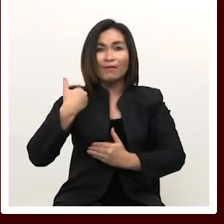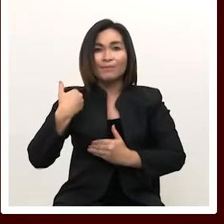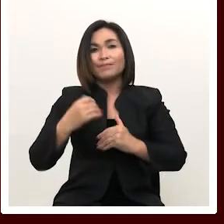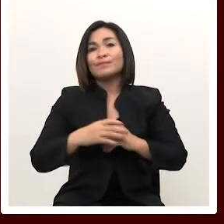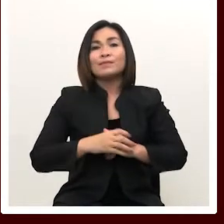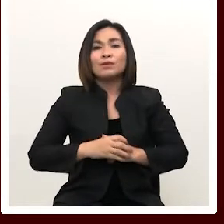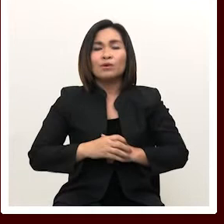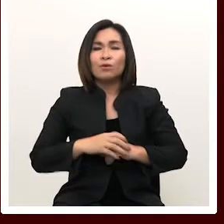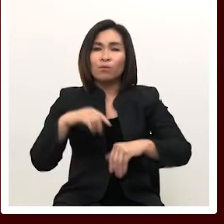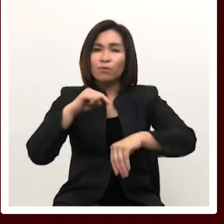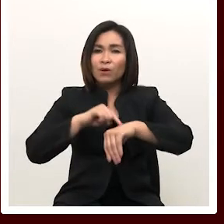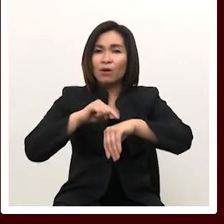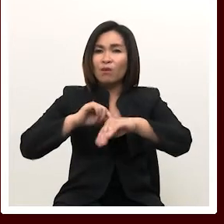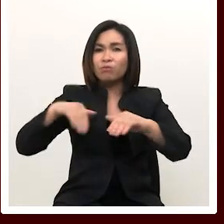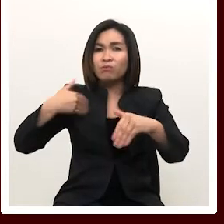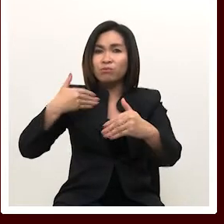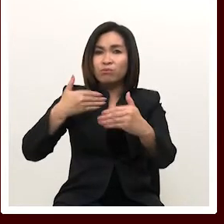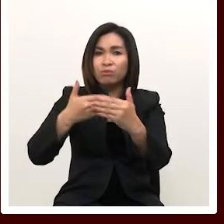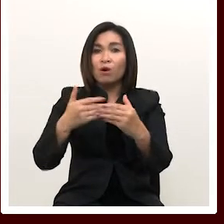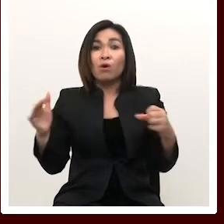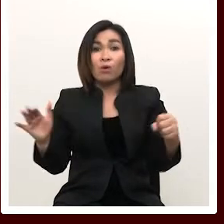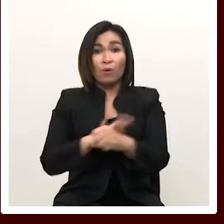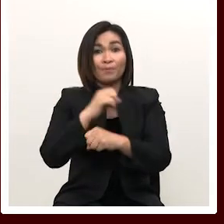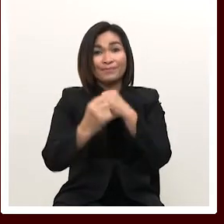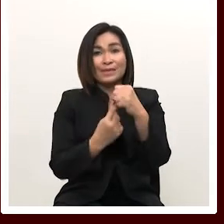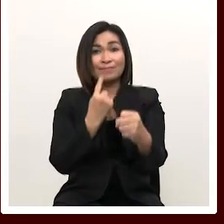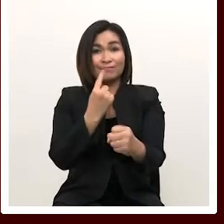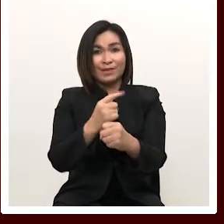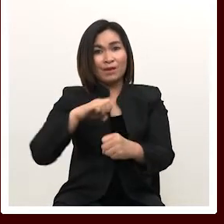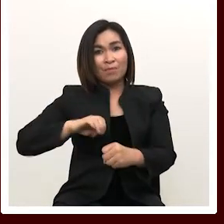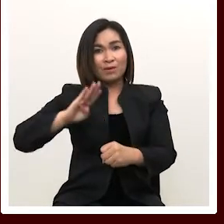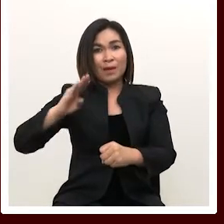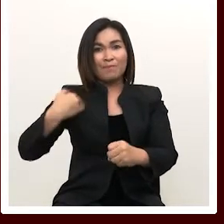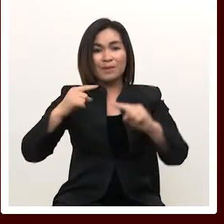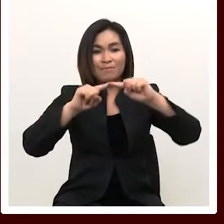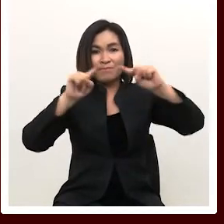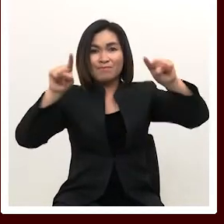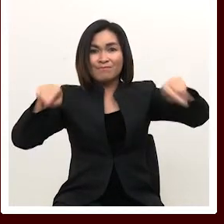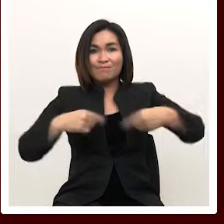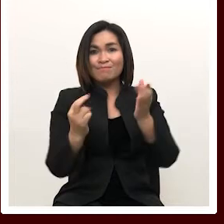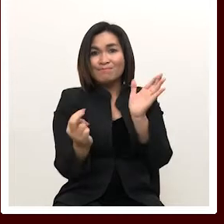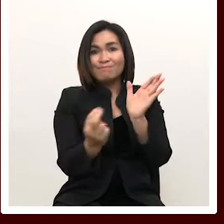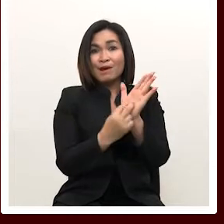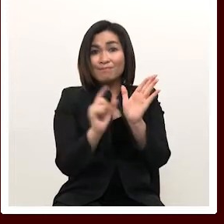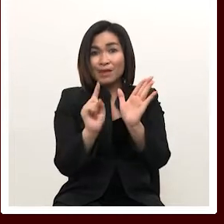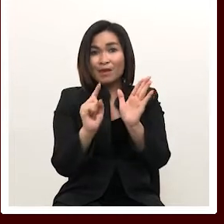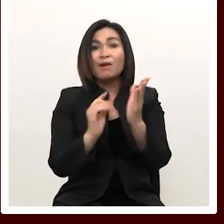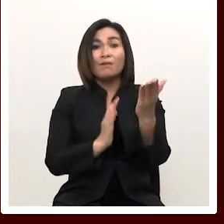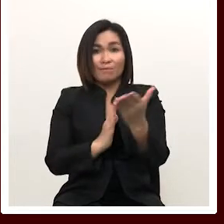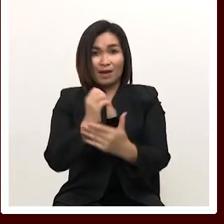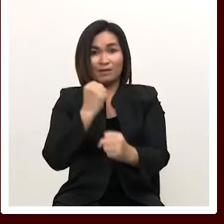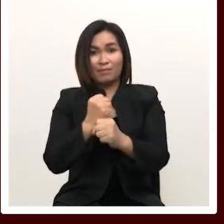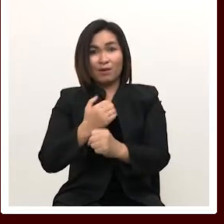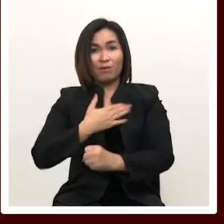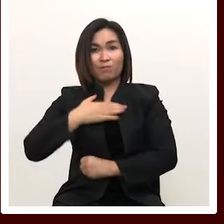ที่จะสามารถเรียนรู้ได้ตลอดระยะเวลาที่ผ่านไปนะจนครบการศึกษา1ปีบริษัทมีการแจกประกาศนียบัตรให้เขาว่